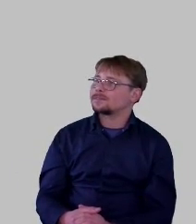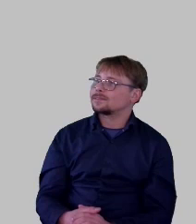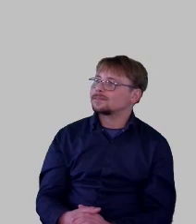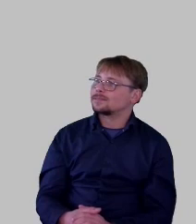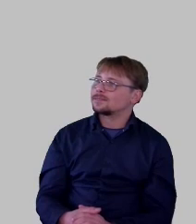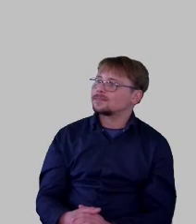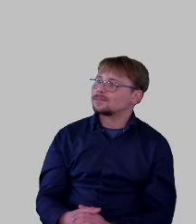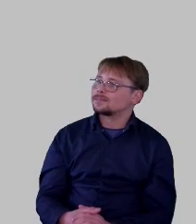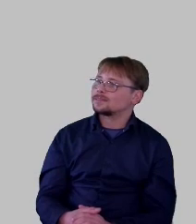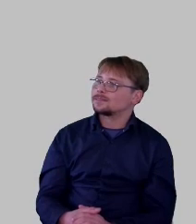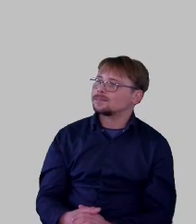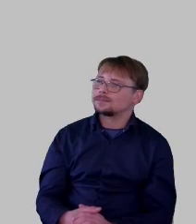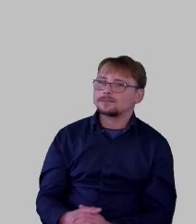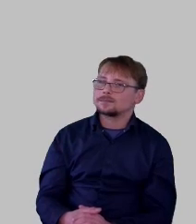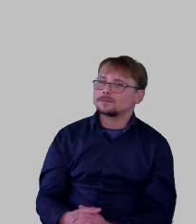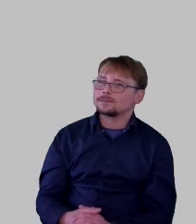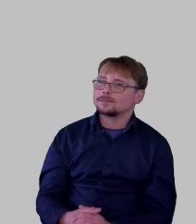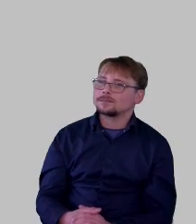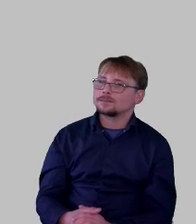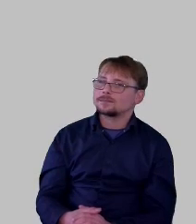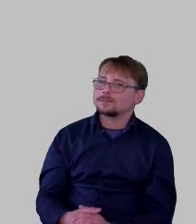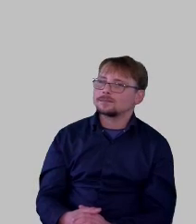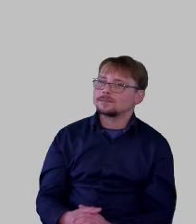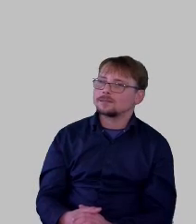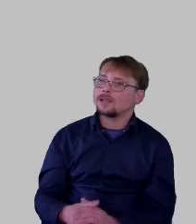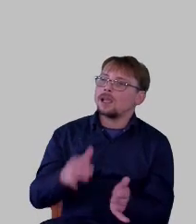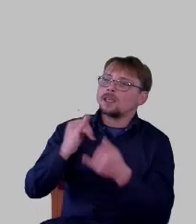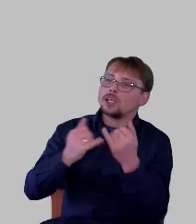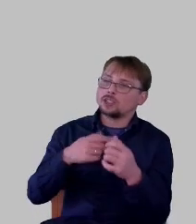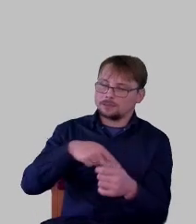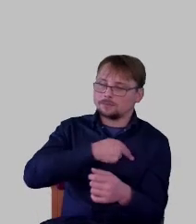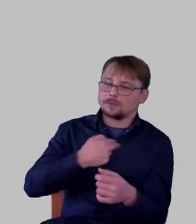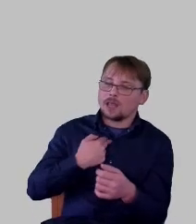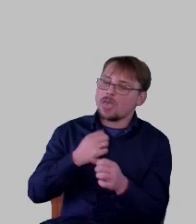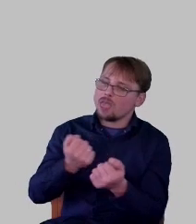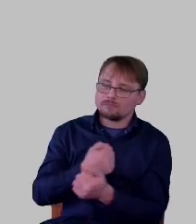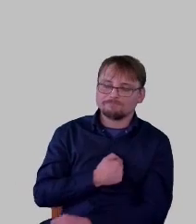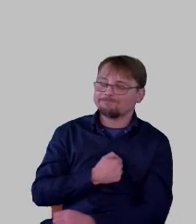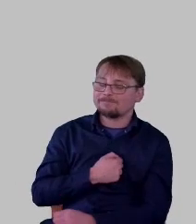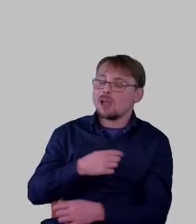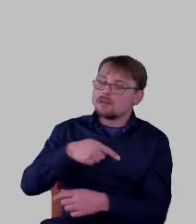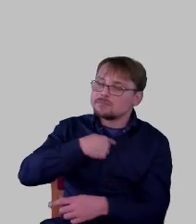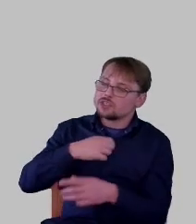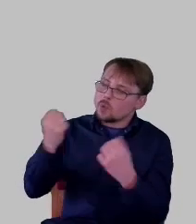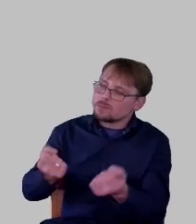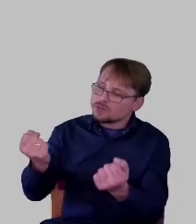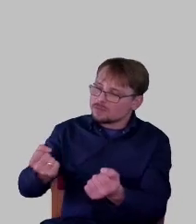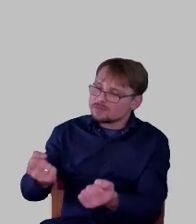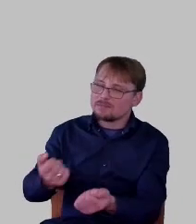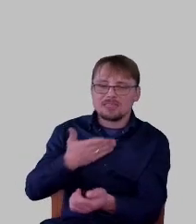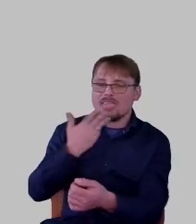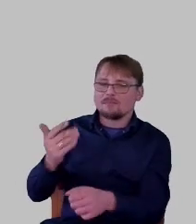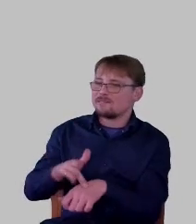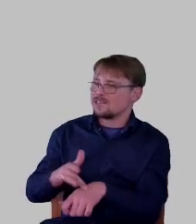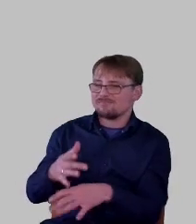prowadzone na podstawie rozpoznań działań szkoły no nie przynoszą rezultatów, kiedy jednak potrzebna jest jakaś refleksja nad tym, że być może ta